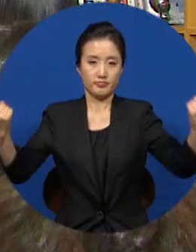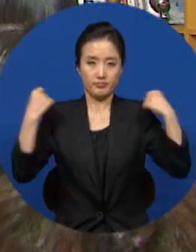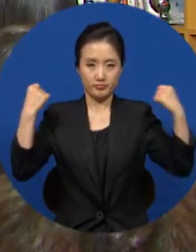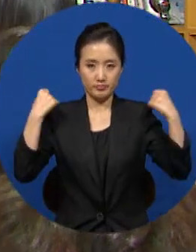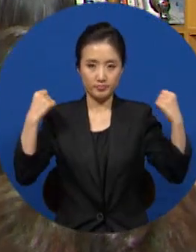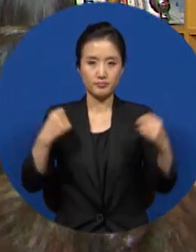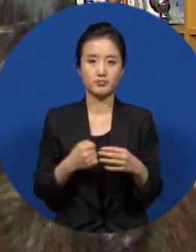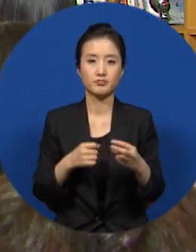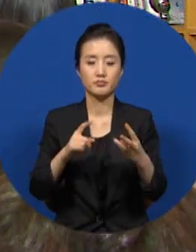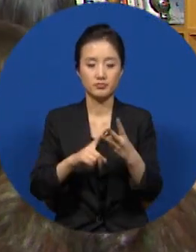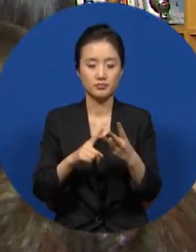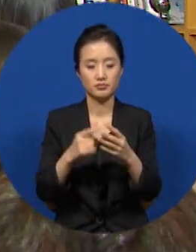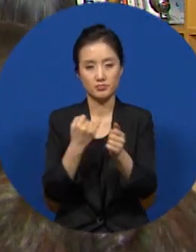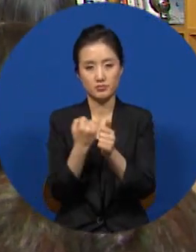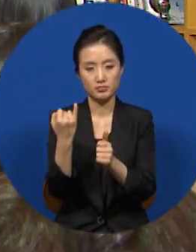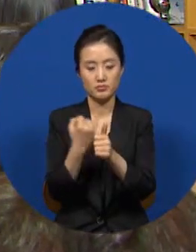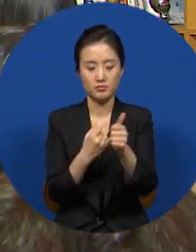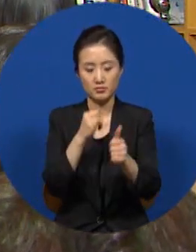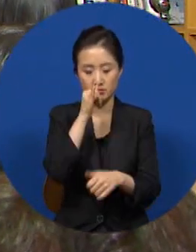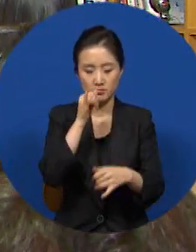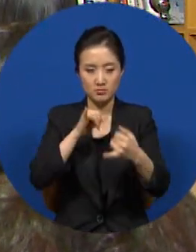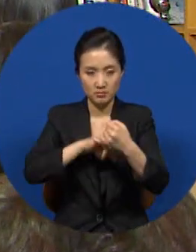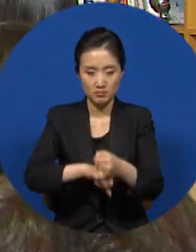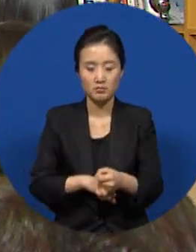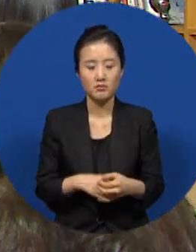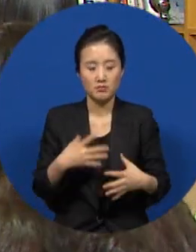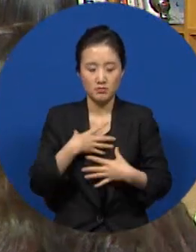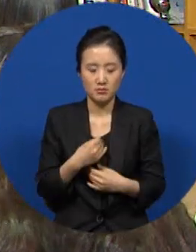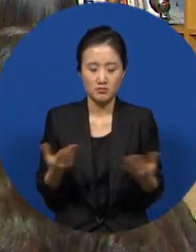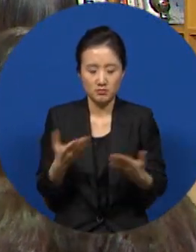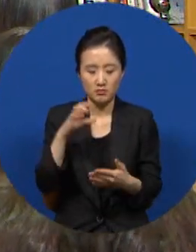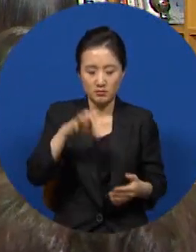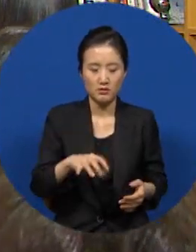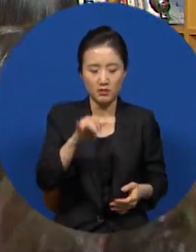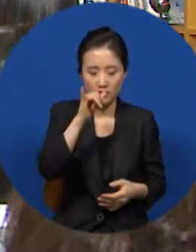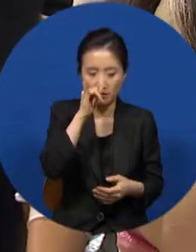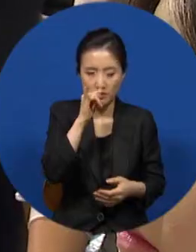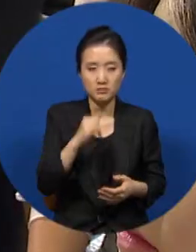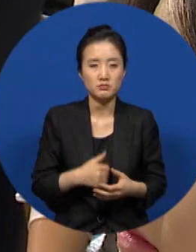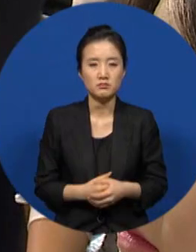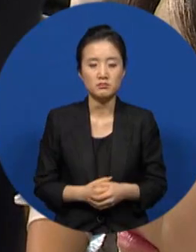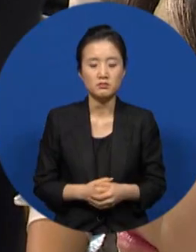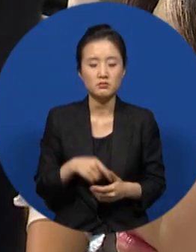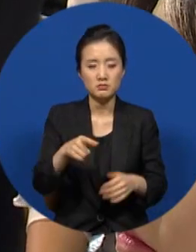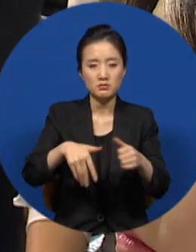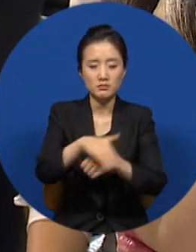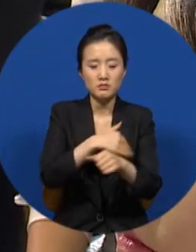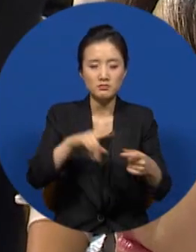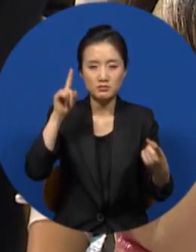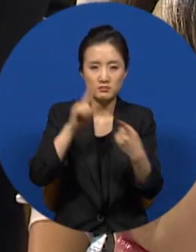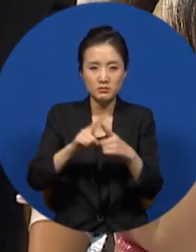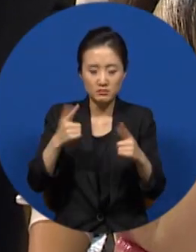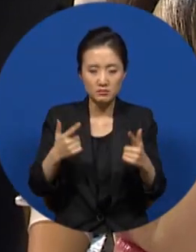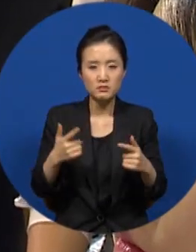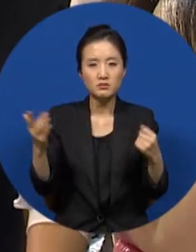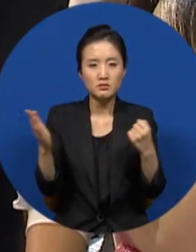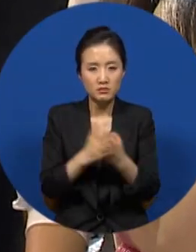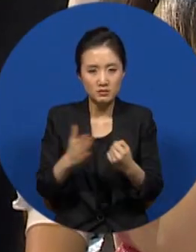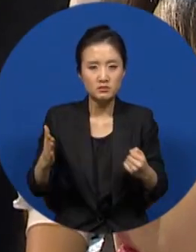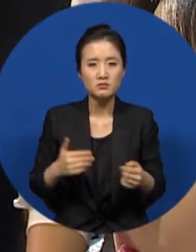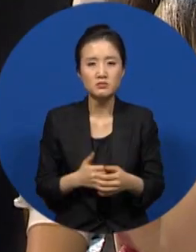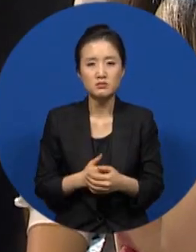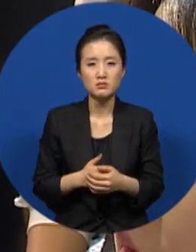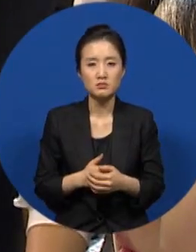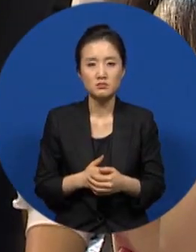덕이 있어야 된다. 그리고 안정된 직장이 있어야 되는데 이것 현실적으로는 잘 맞지 않으니까 그러면 어떻게 좋은 운을 행할까?